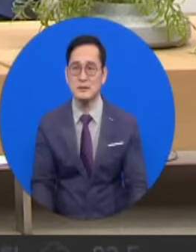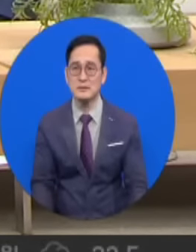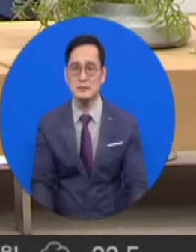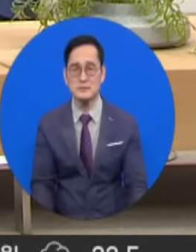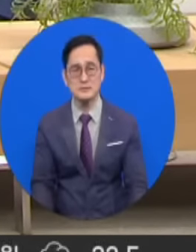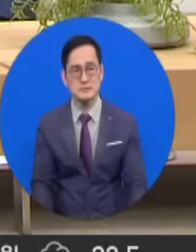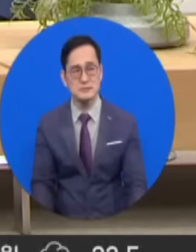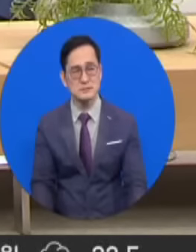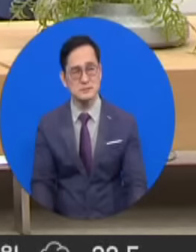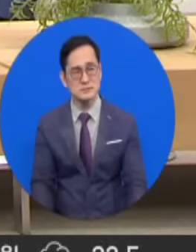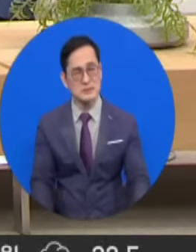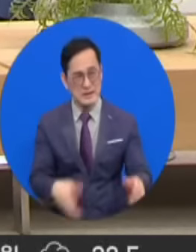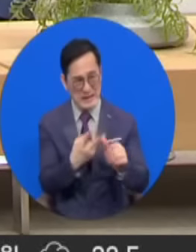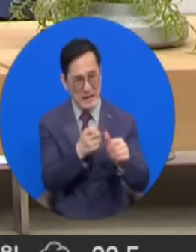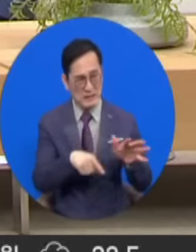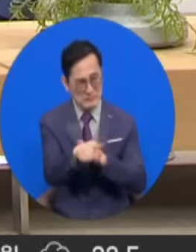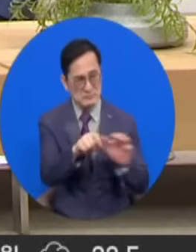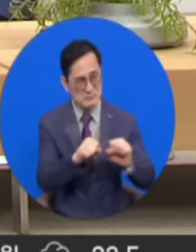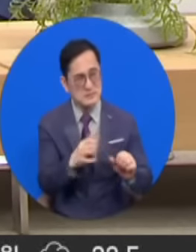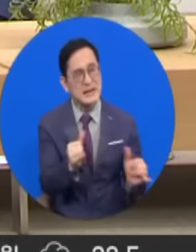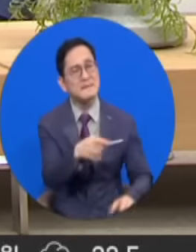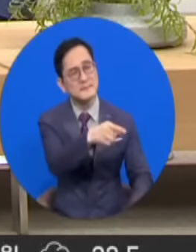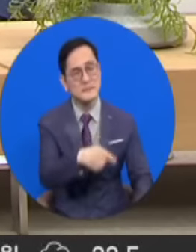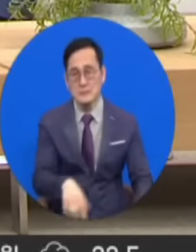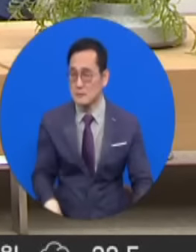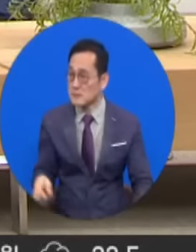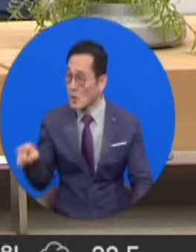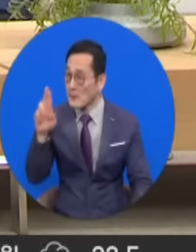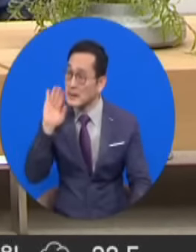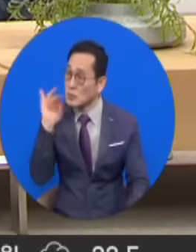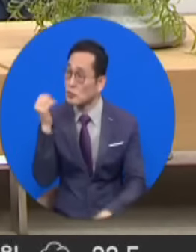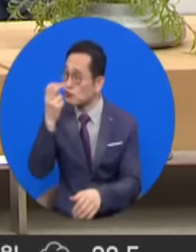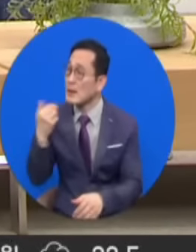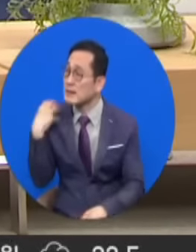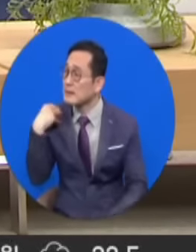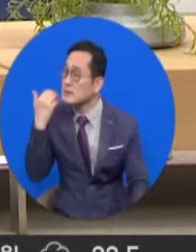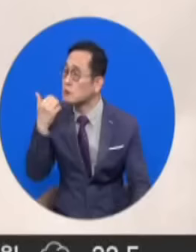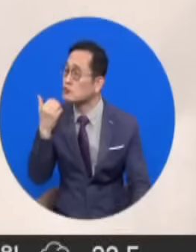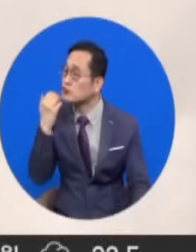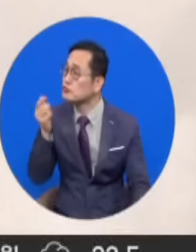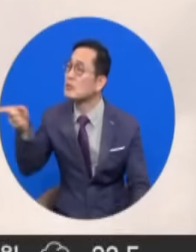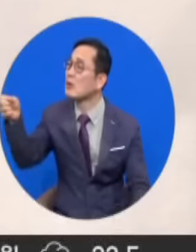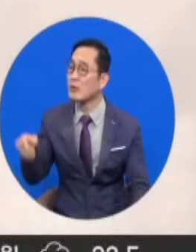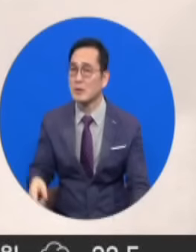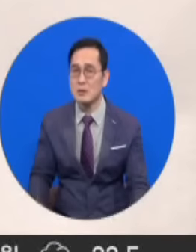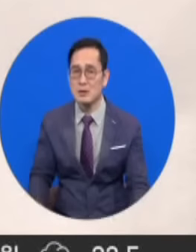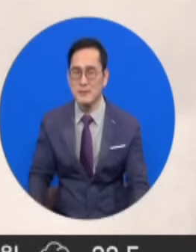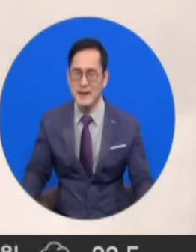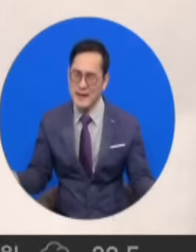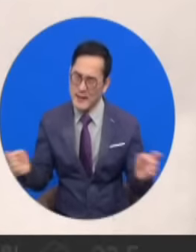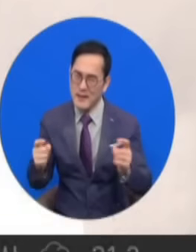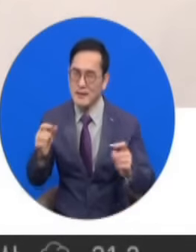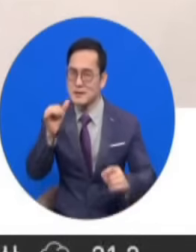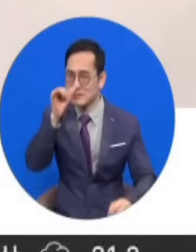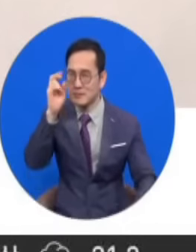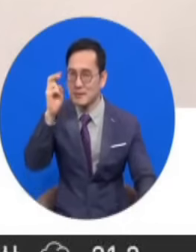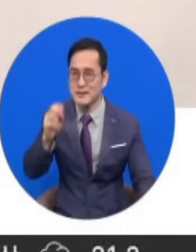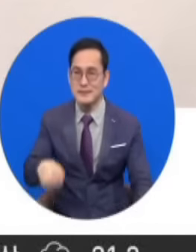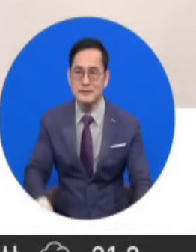같고 한도끝 또 없을 것 같고 김광선 변호사님. 아니 이제 전당대회 축제장이라고 한동훈 후보가